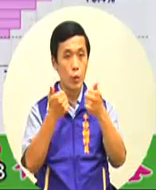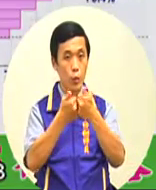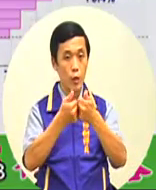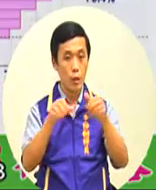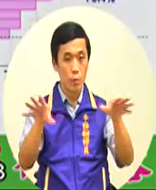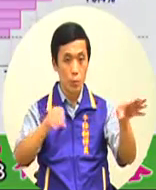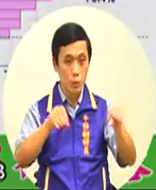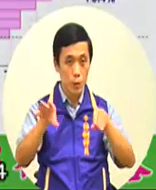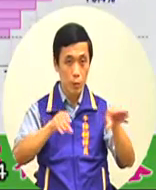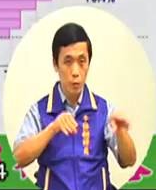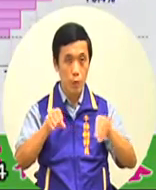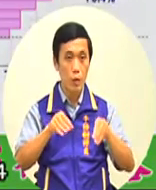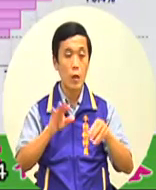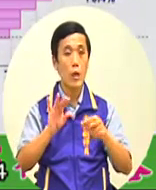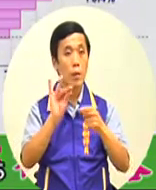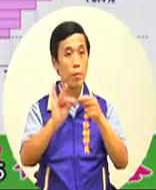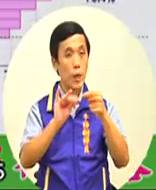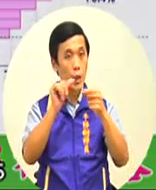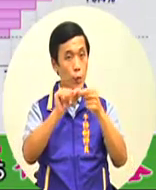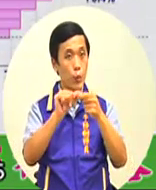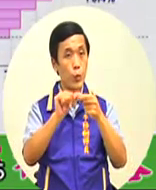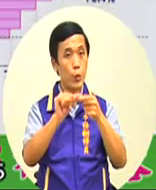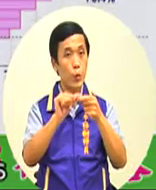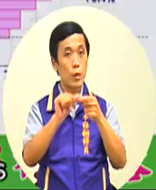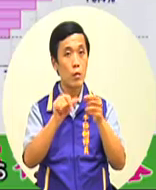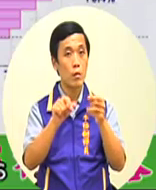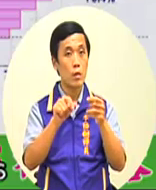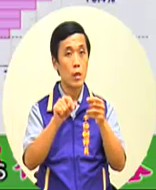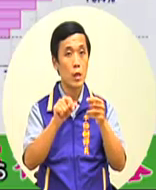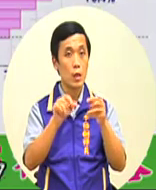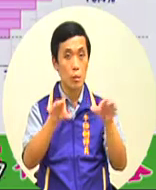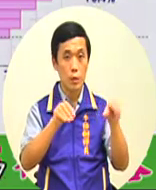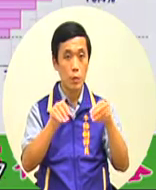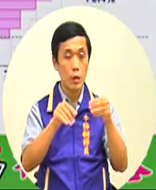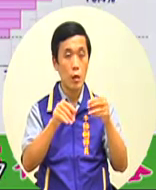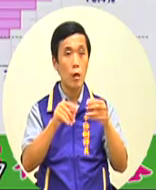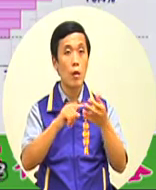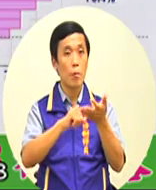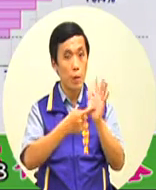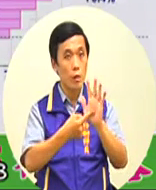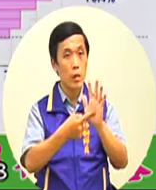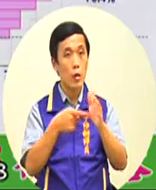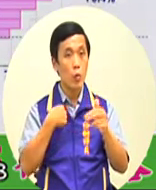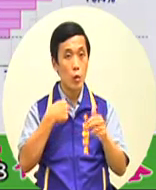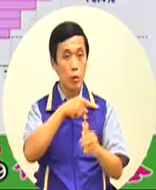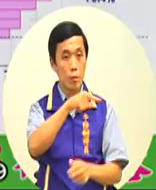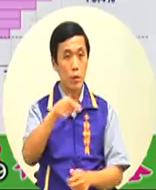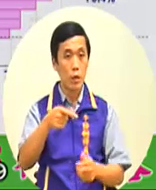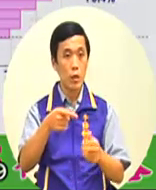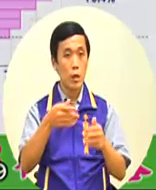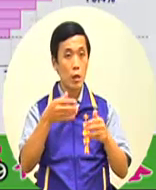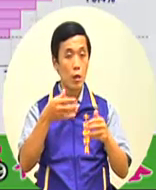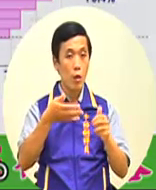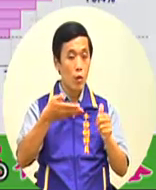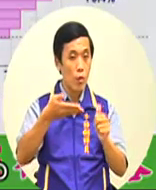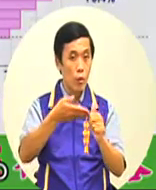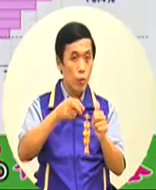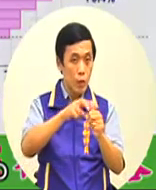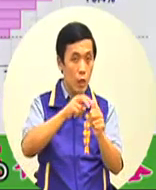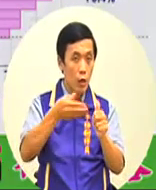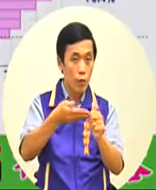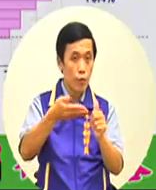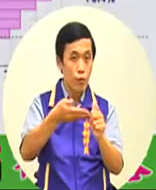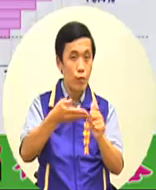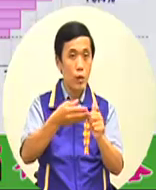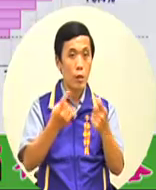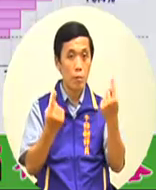那你看，105年，我们看105年哦，我们抚养比哦是